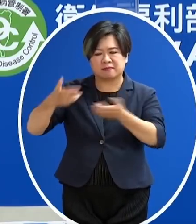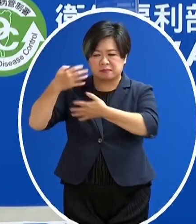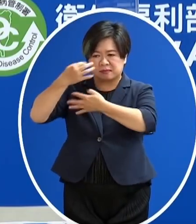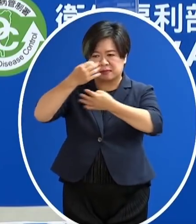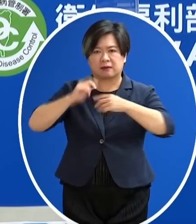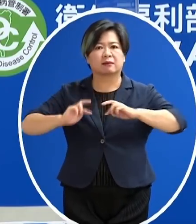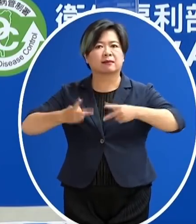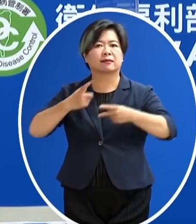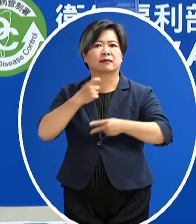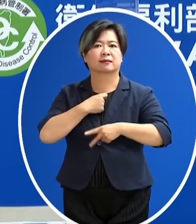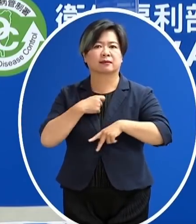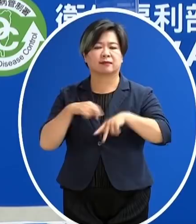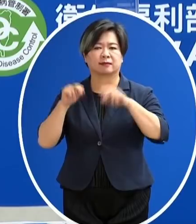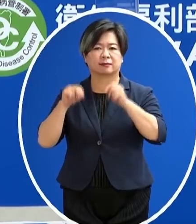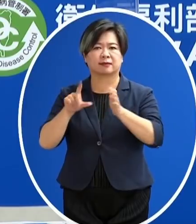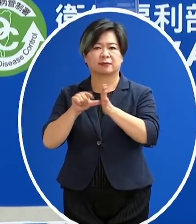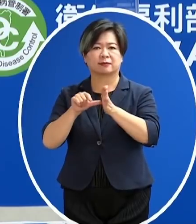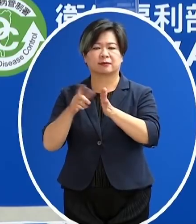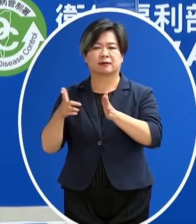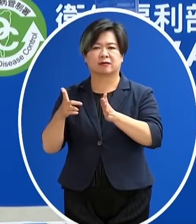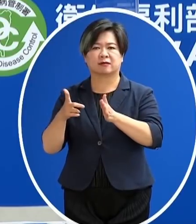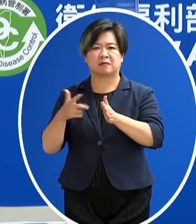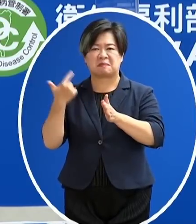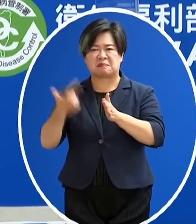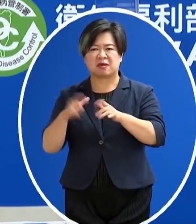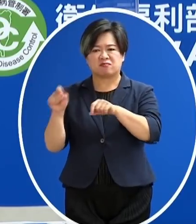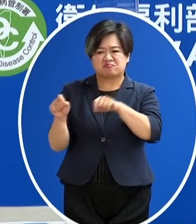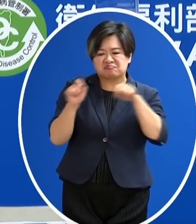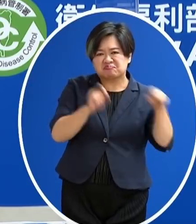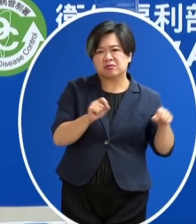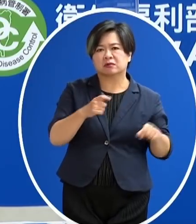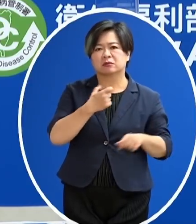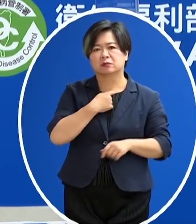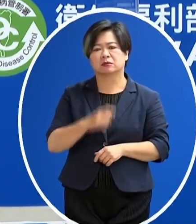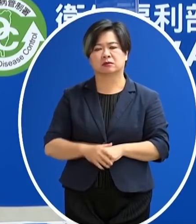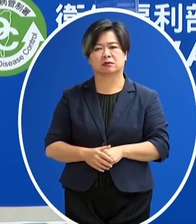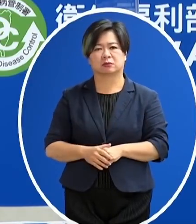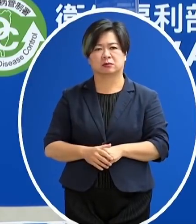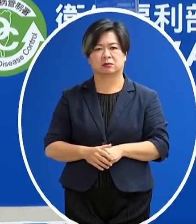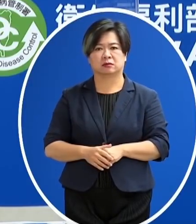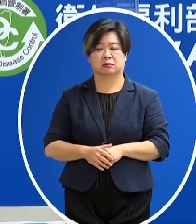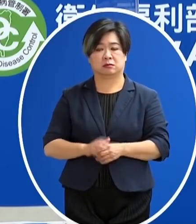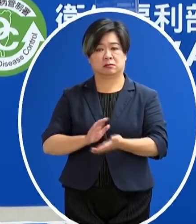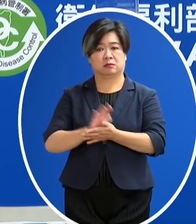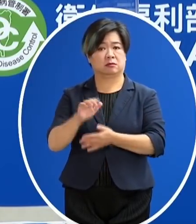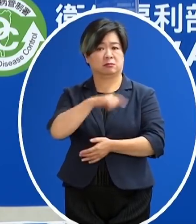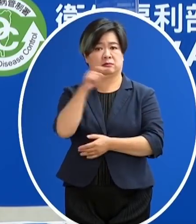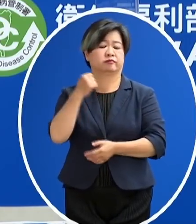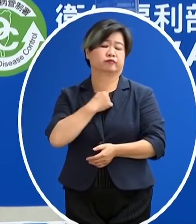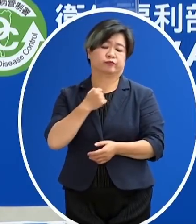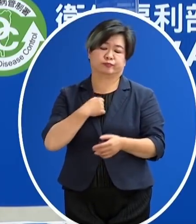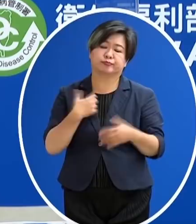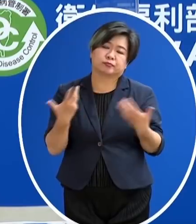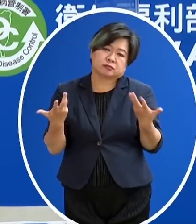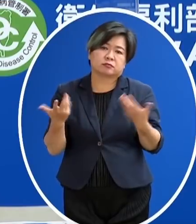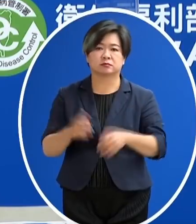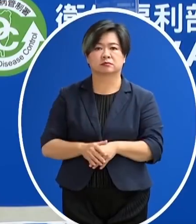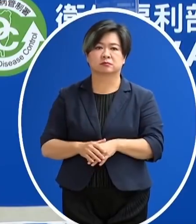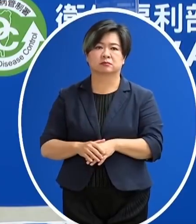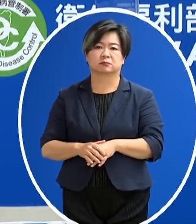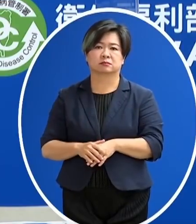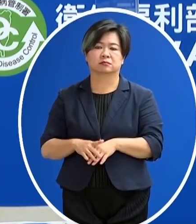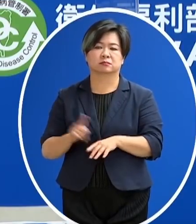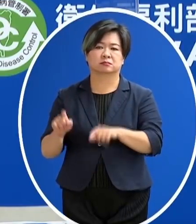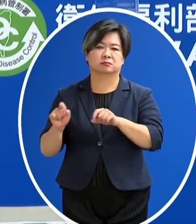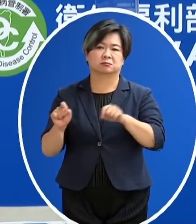程，那签约时间将延后数周。好，那接下来事情大家就比较清楚了，就后续